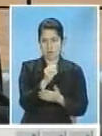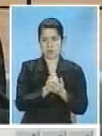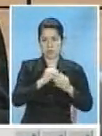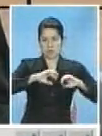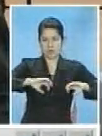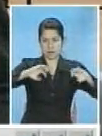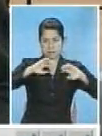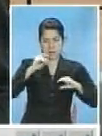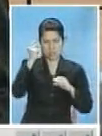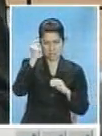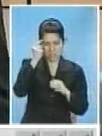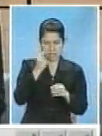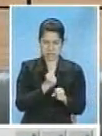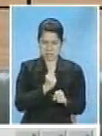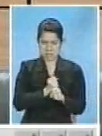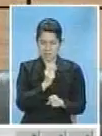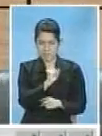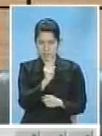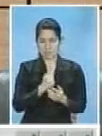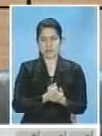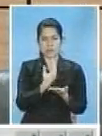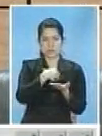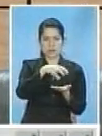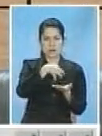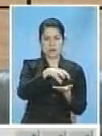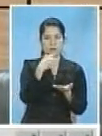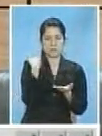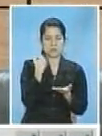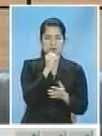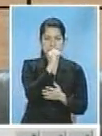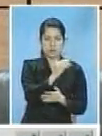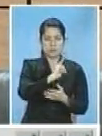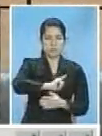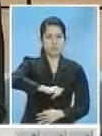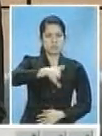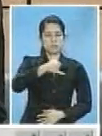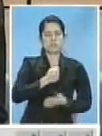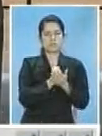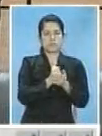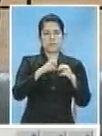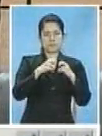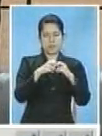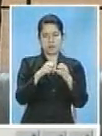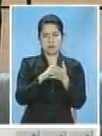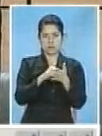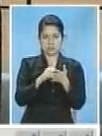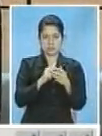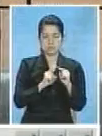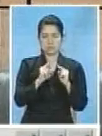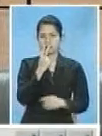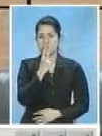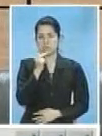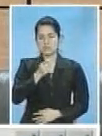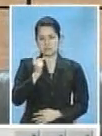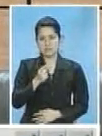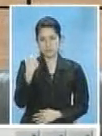การตัดต่อครับตอนพูดตอน 4-5 หน้าแรกก็บอกว่าจะฟื้นฟูเยียวยาคนเดือดร้อนแต่ถ้าไปดูในรายละเอียดทั้งหมดเนี่ยก็คือเอ